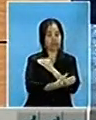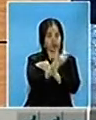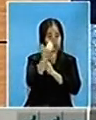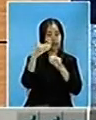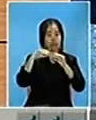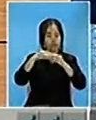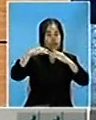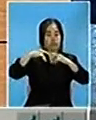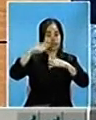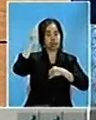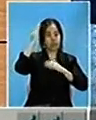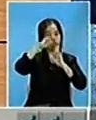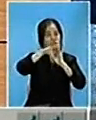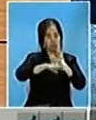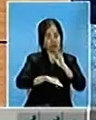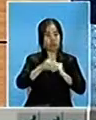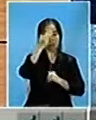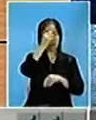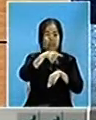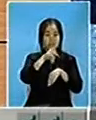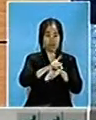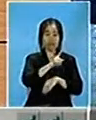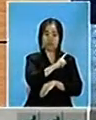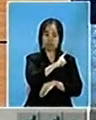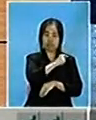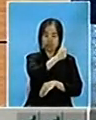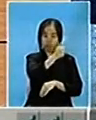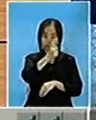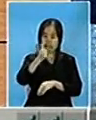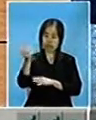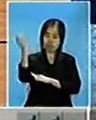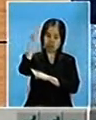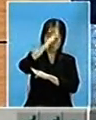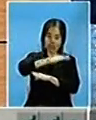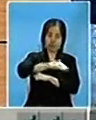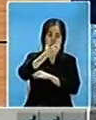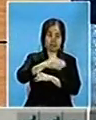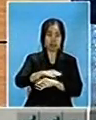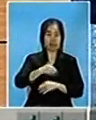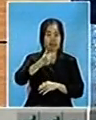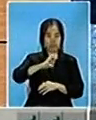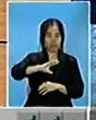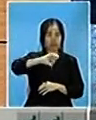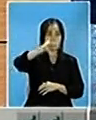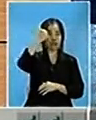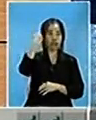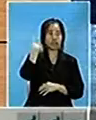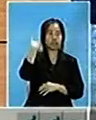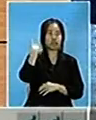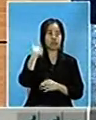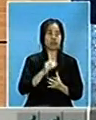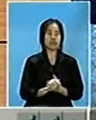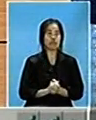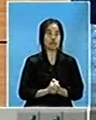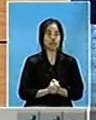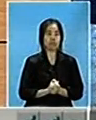ได้พูดนะครับเพราะท่านประธานได้ทำหน้าที่ดีมาโดยตลอดทั้งวันอยู่แล้วและท่านประธานก็ดีขึ้นมากมายกว่าเดือนที่แล้วผ